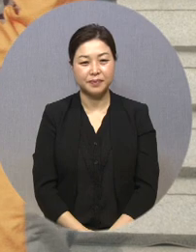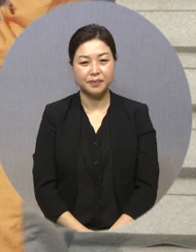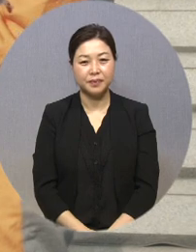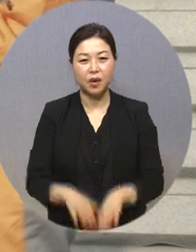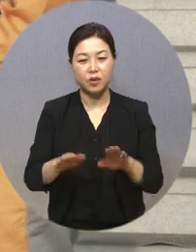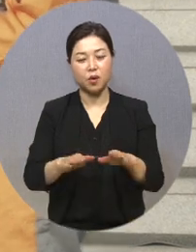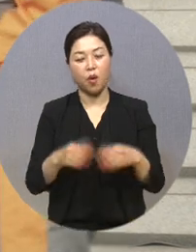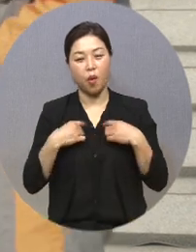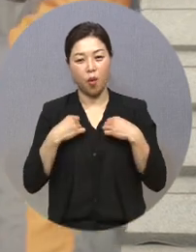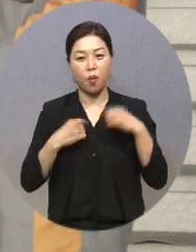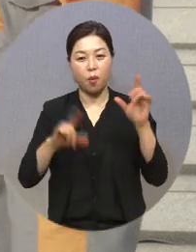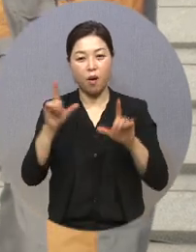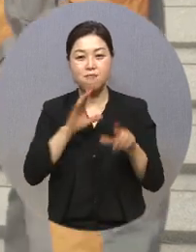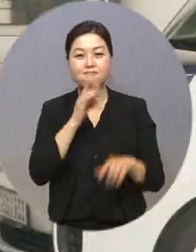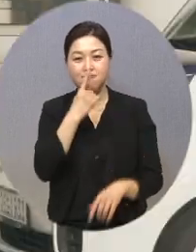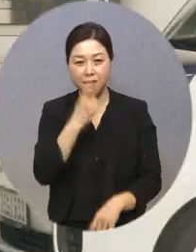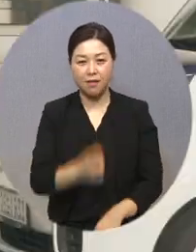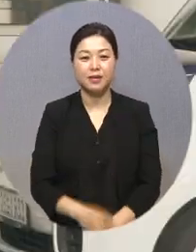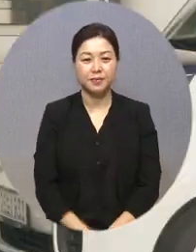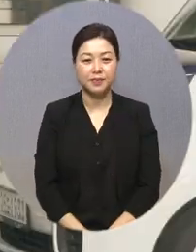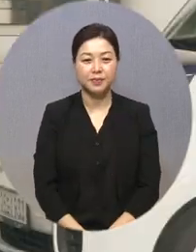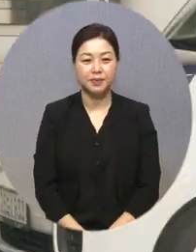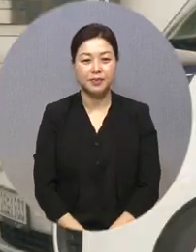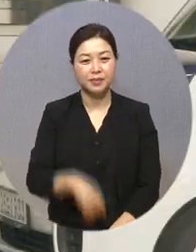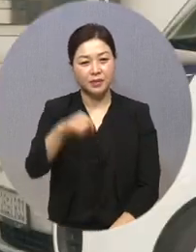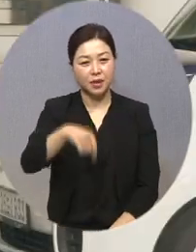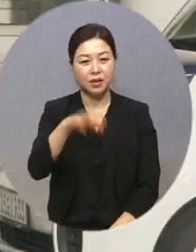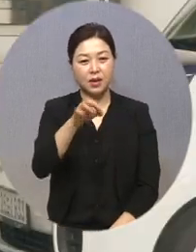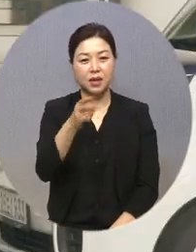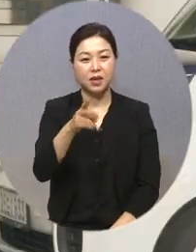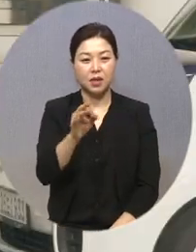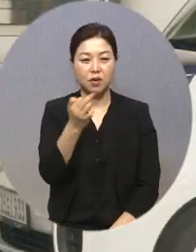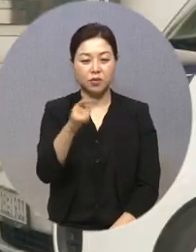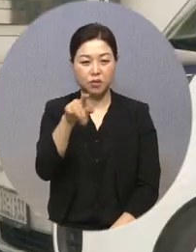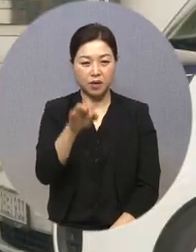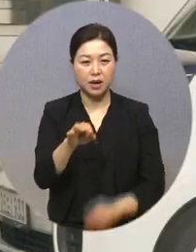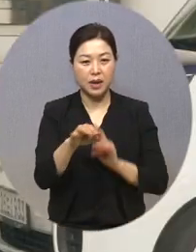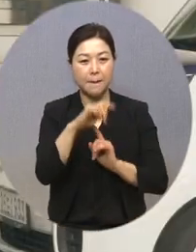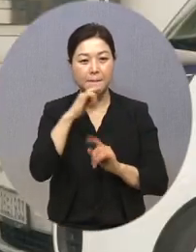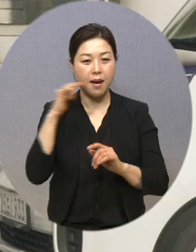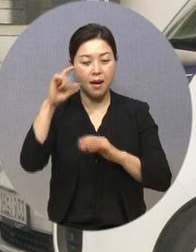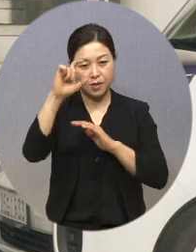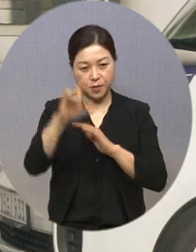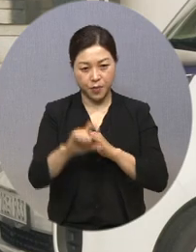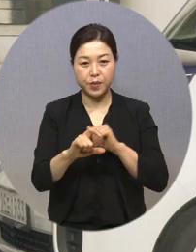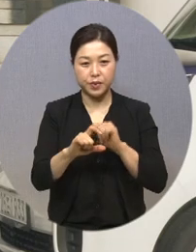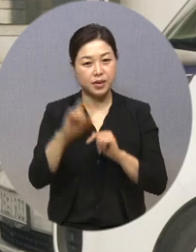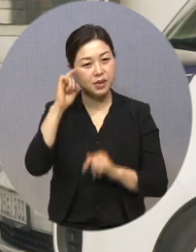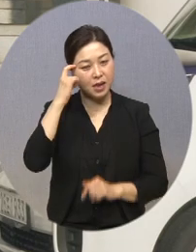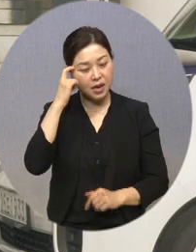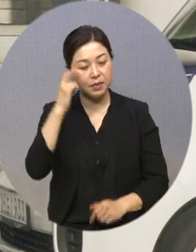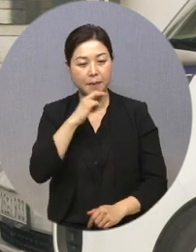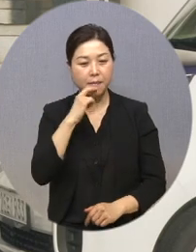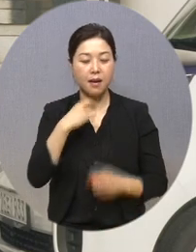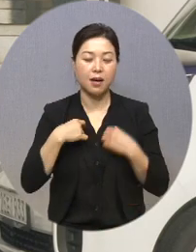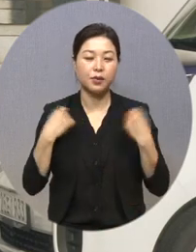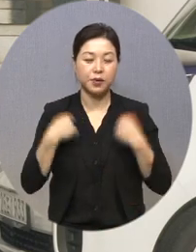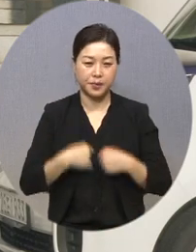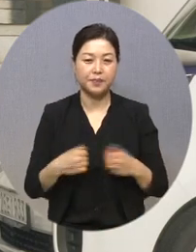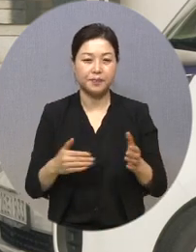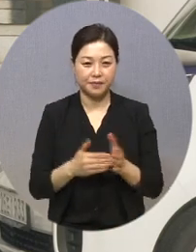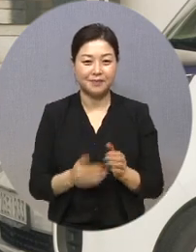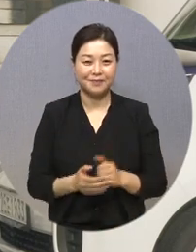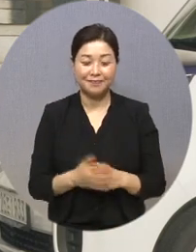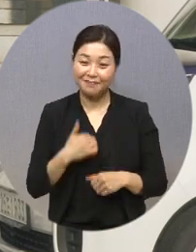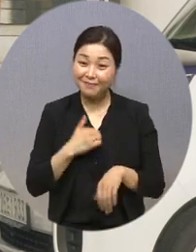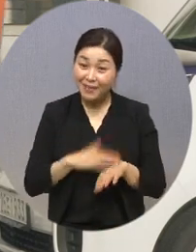오늘 의상이 너무 멋있으세요. 아, 그래요? 네. 네, 영광에 맞아요, 맞아요. 붉은 노을을 생각하면서 빨간 의상을 준비했습니다. 저